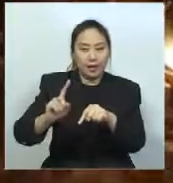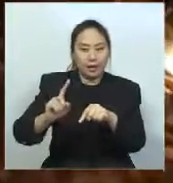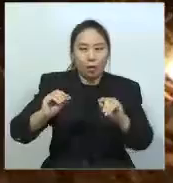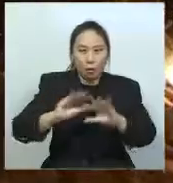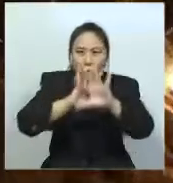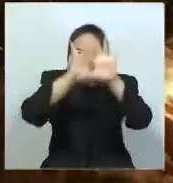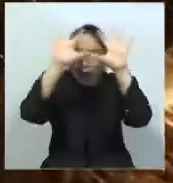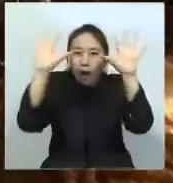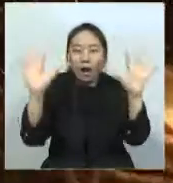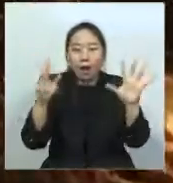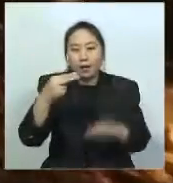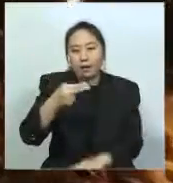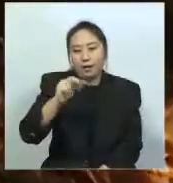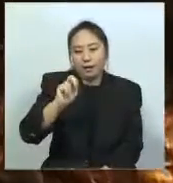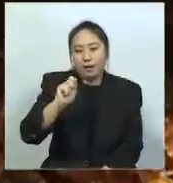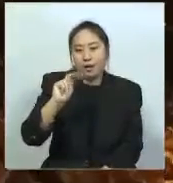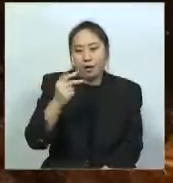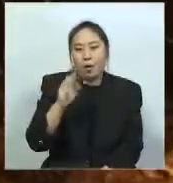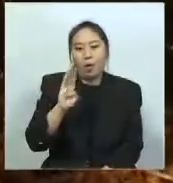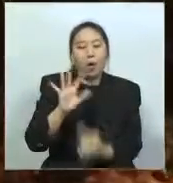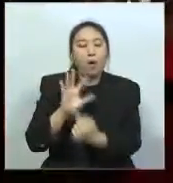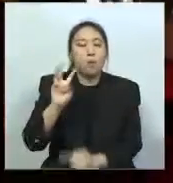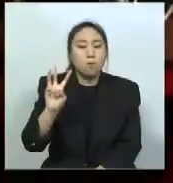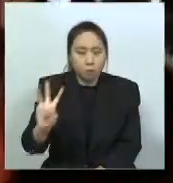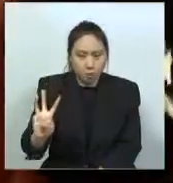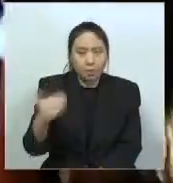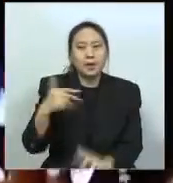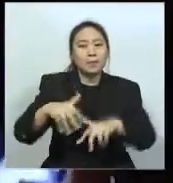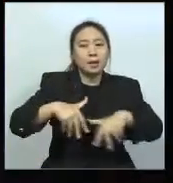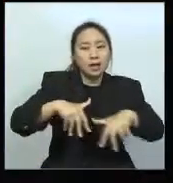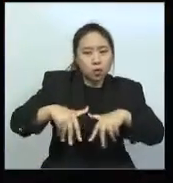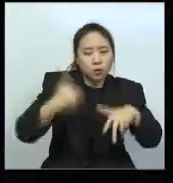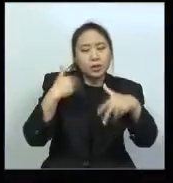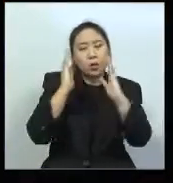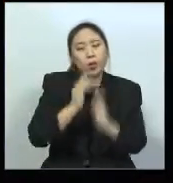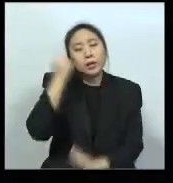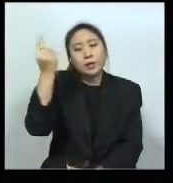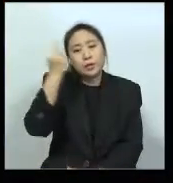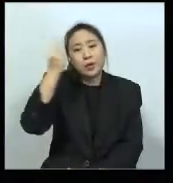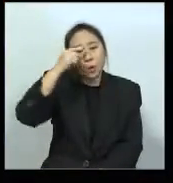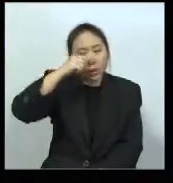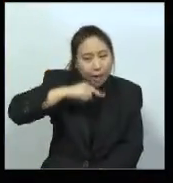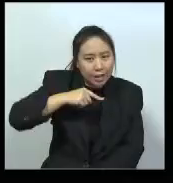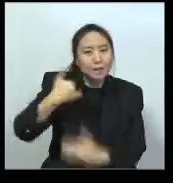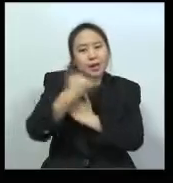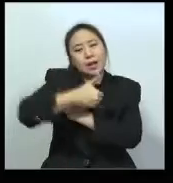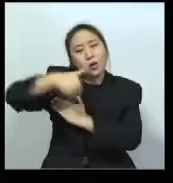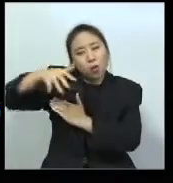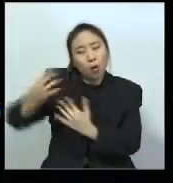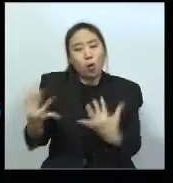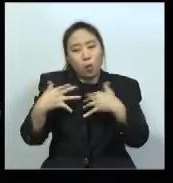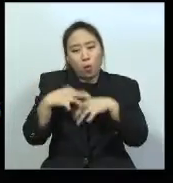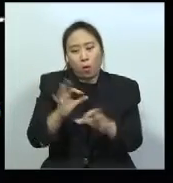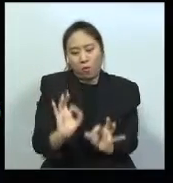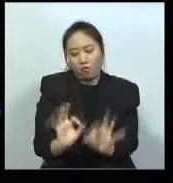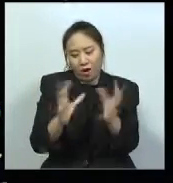องฟ้าบริเวณหนองบัวพระเจ้าหลวงซึ่งก็มีทั้งประชาชนและนักท่องเที่ยวชาวไทยและชาวต่างชาติมาร่วมปล่อยโคม